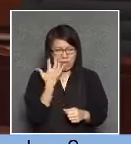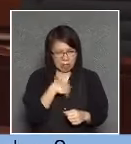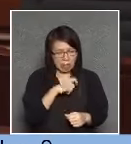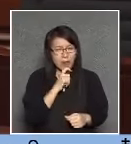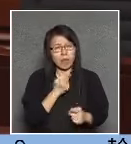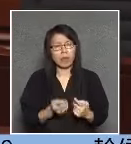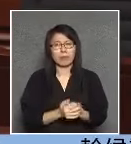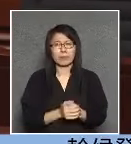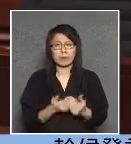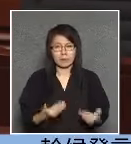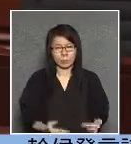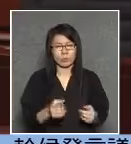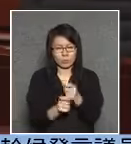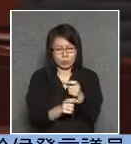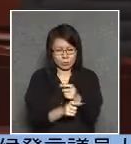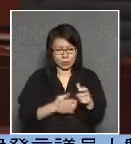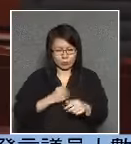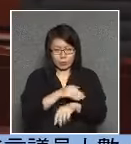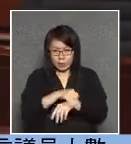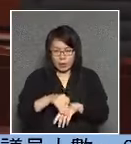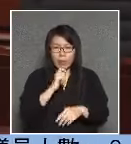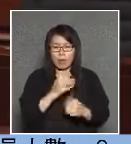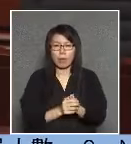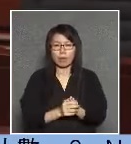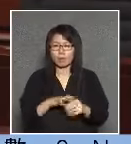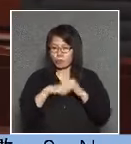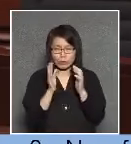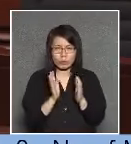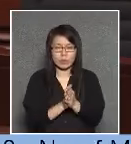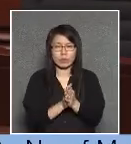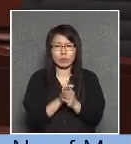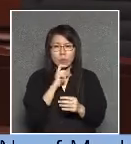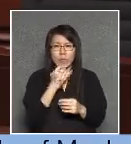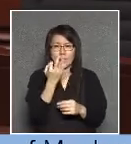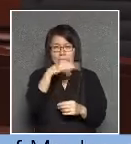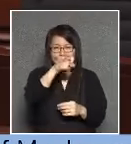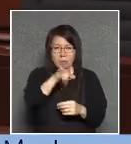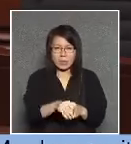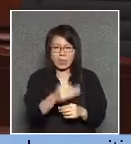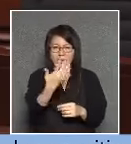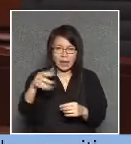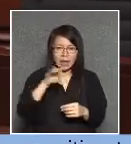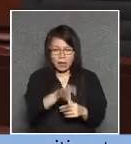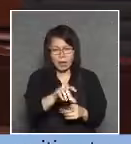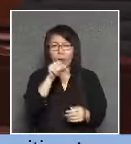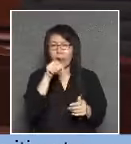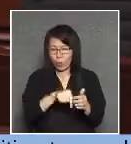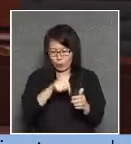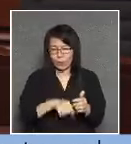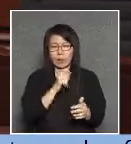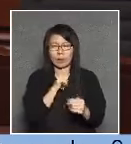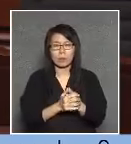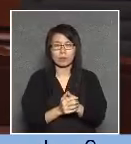今天的財政預算案，我們總共是花3000多億，當中裡面